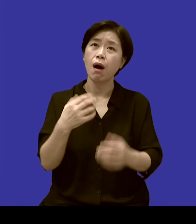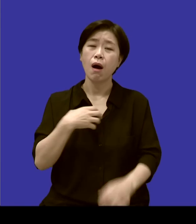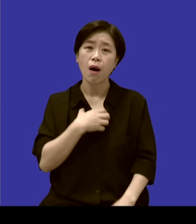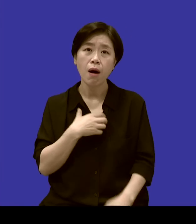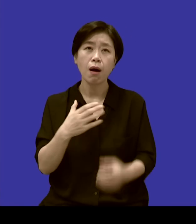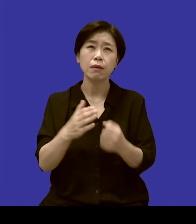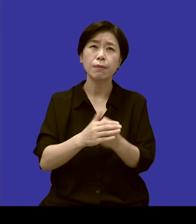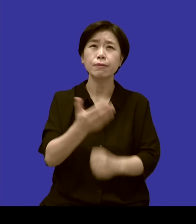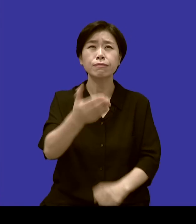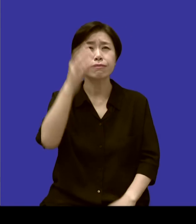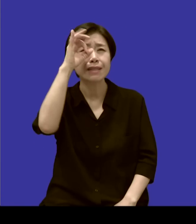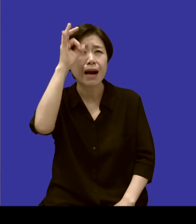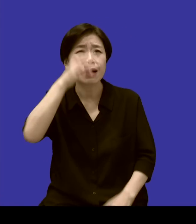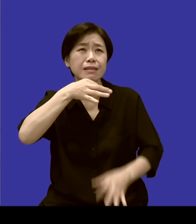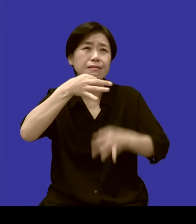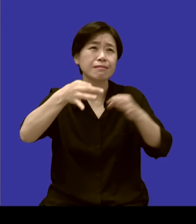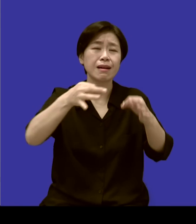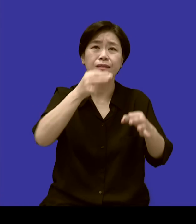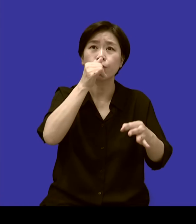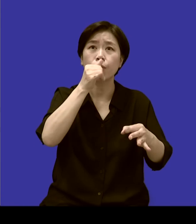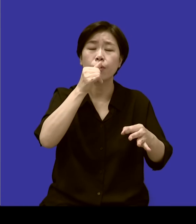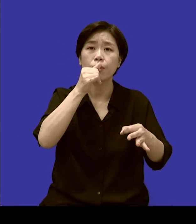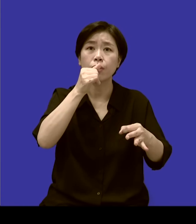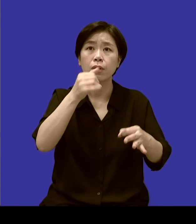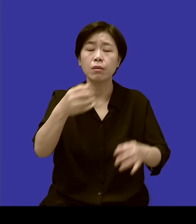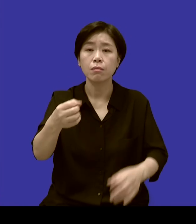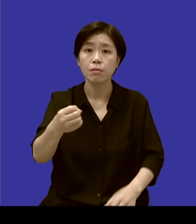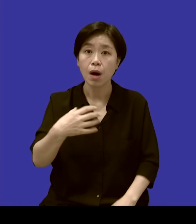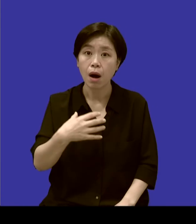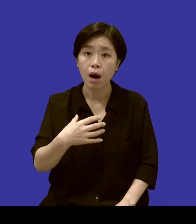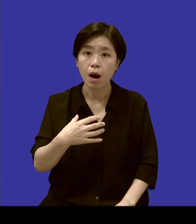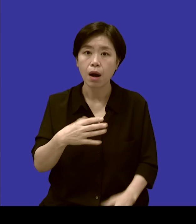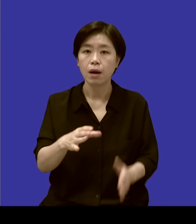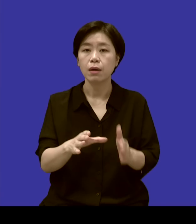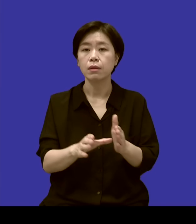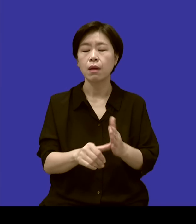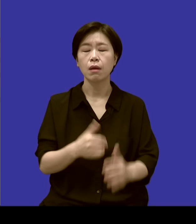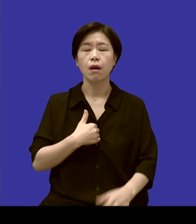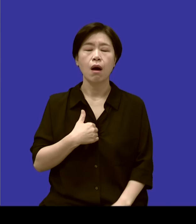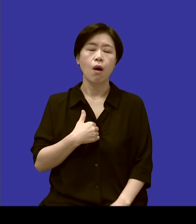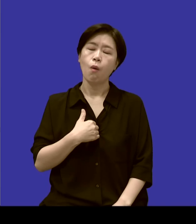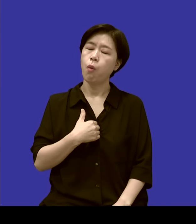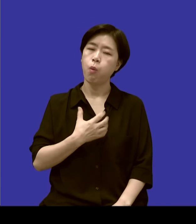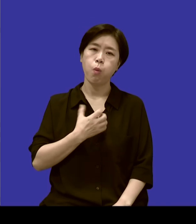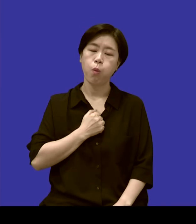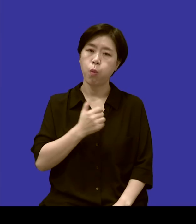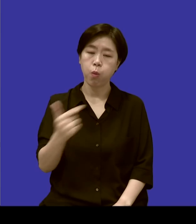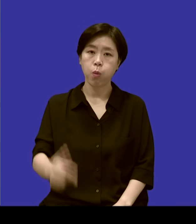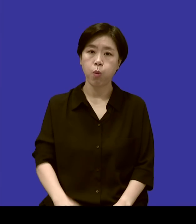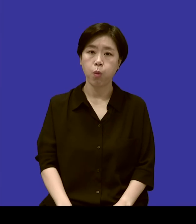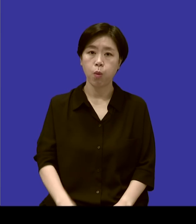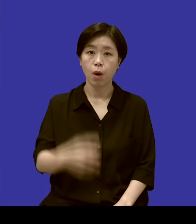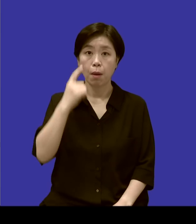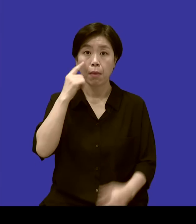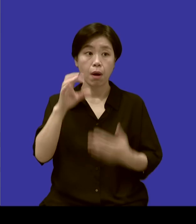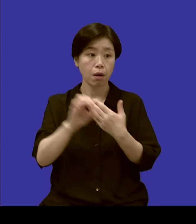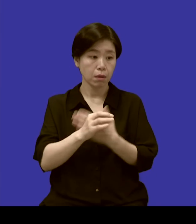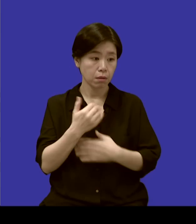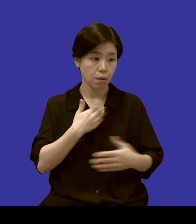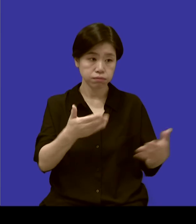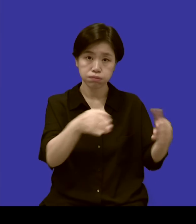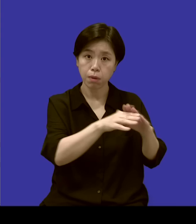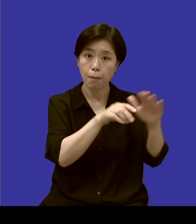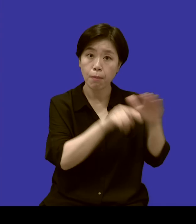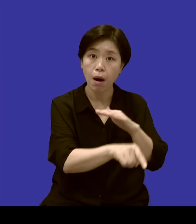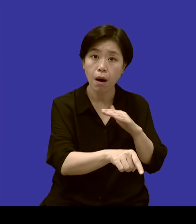순간 어머, 저 옆에 나도 누워있을 수 있었는데 너무 아찔한 거예요. 그래서 막 공황도 오고